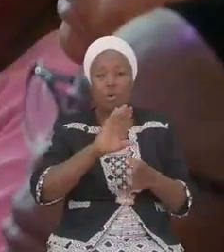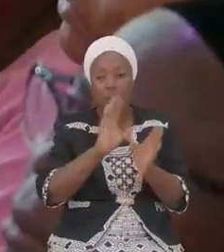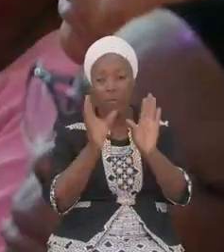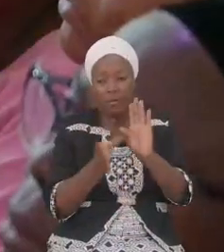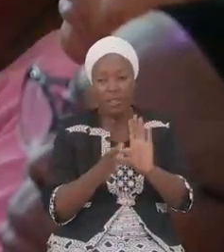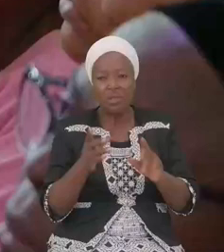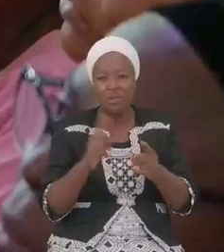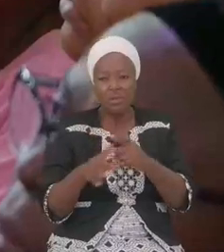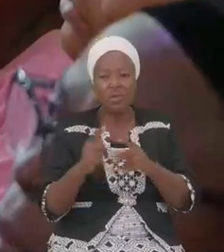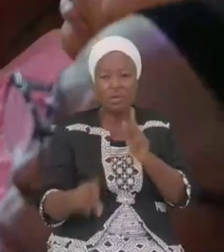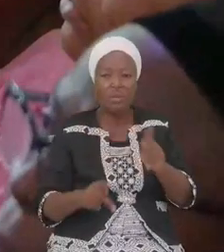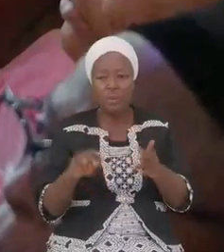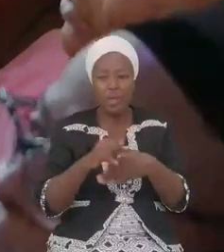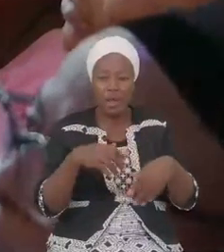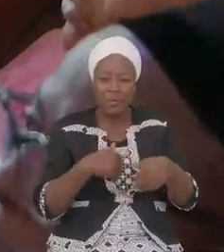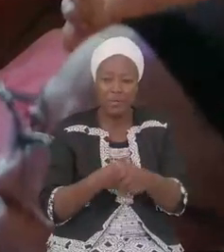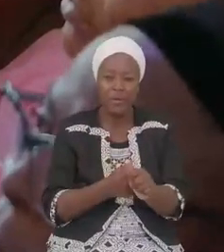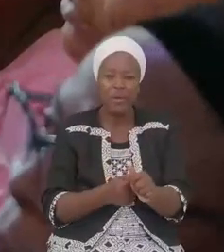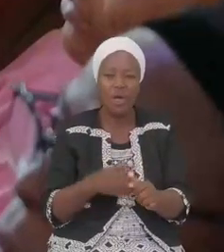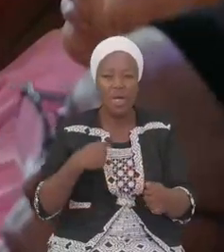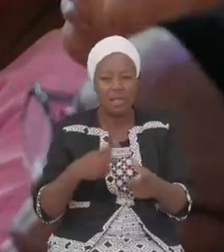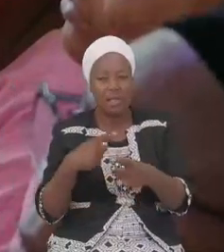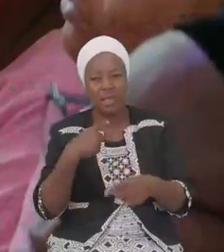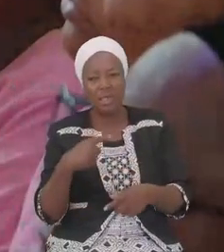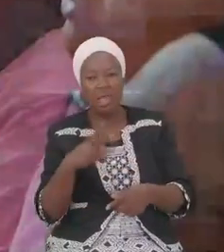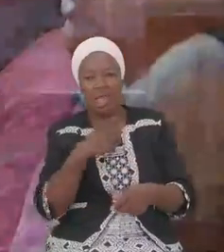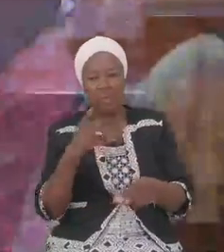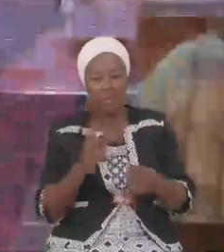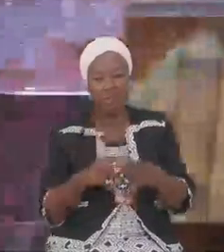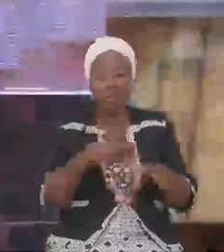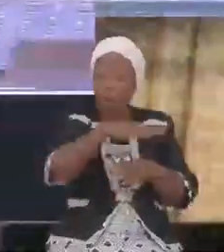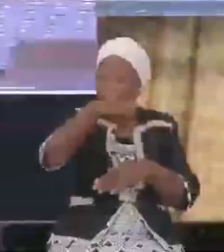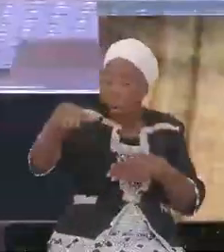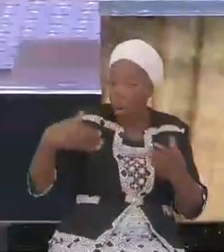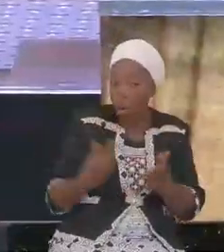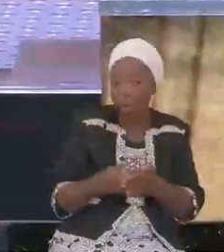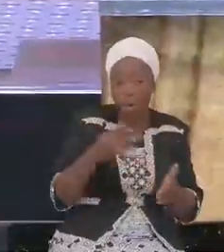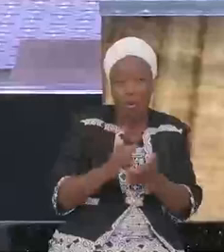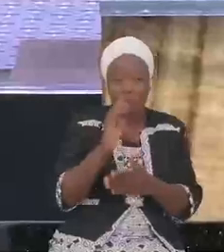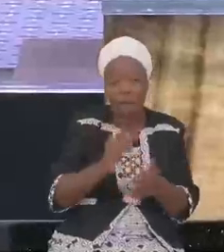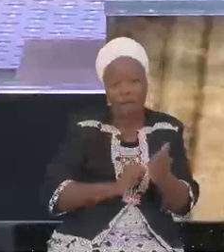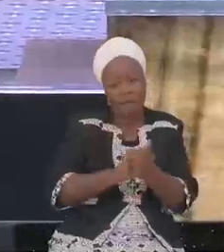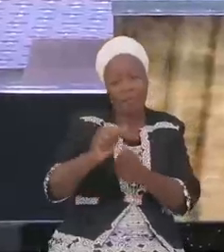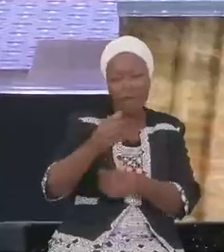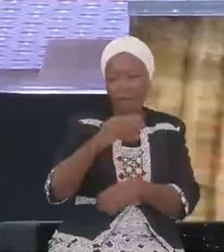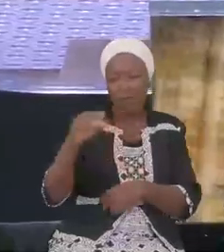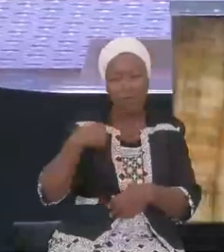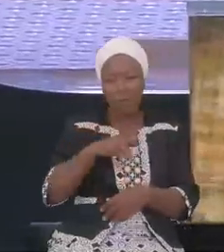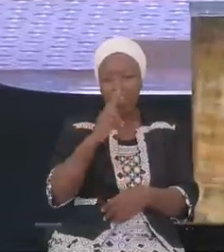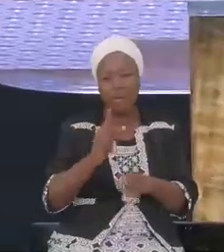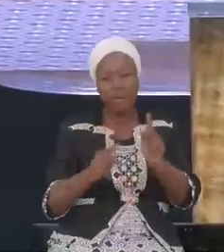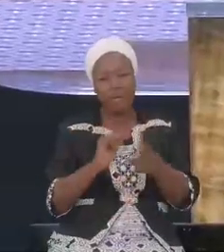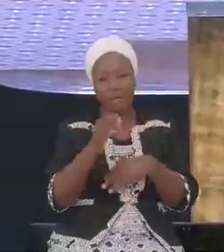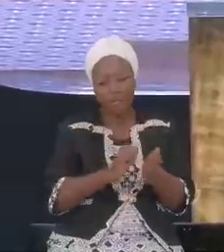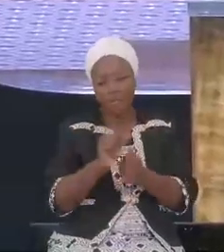pour ceux qui suivent et pour tous ceux qui sont au loin. Nous sommes les gens qui sont au loin,